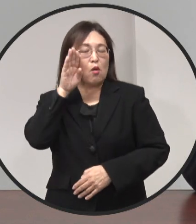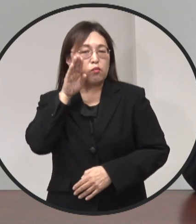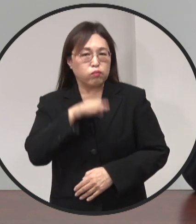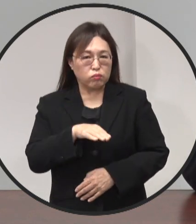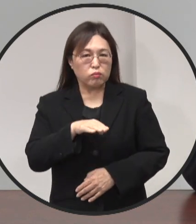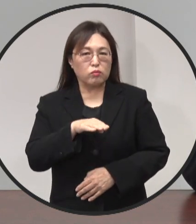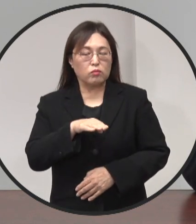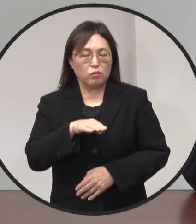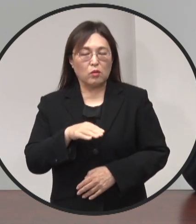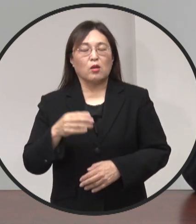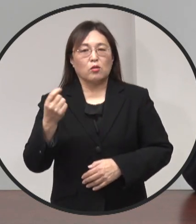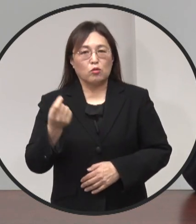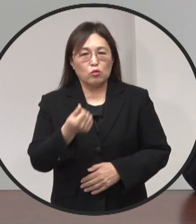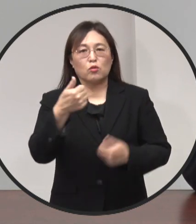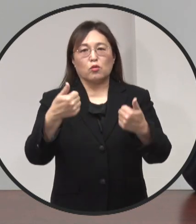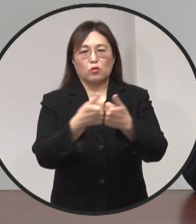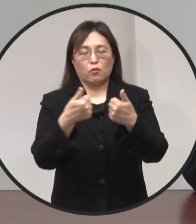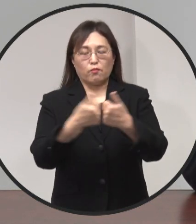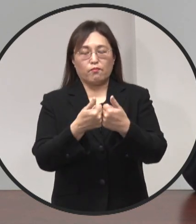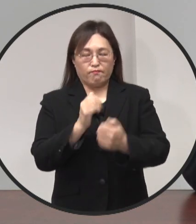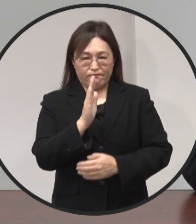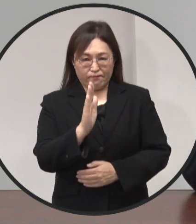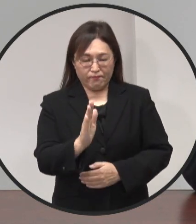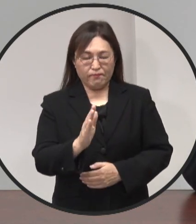すぐにご相談ください